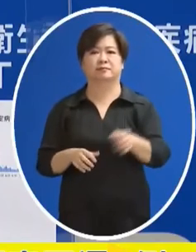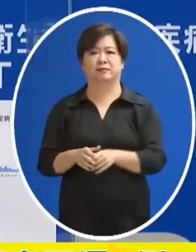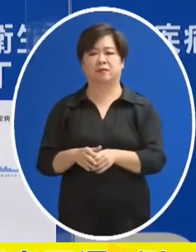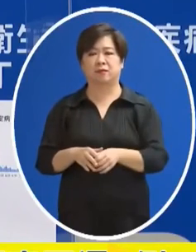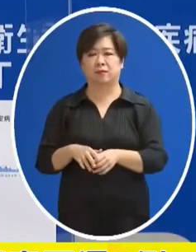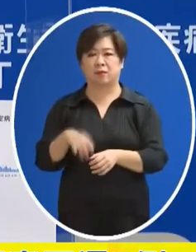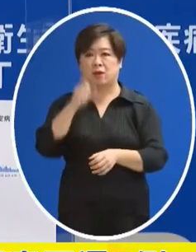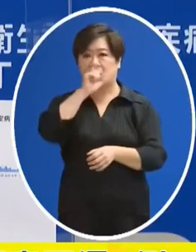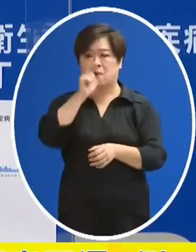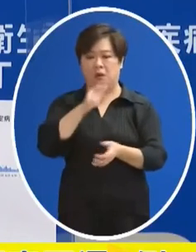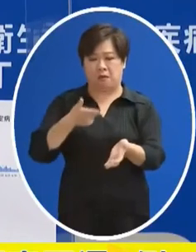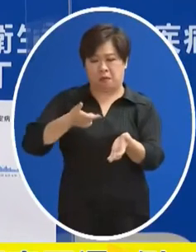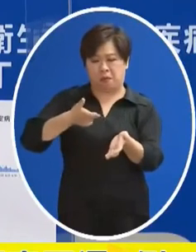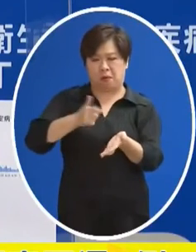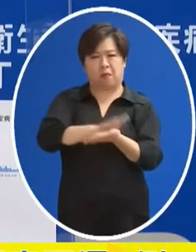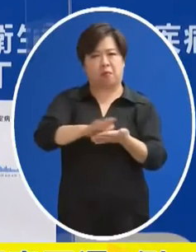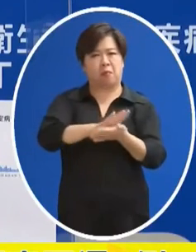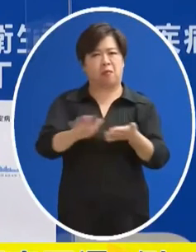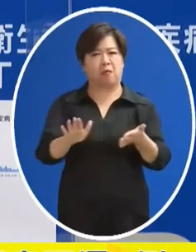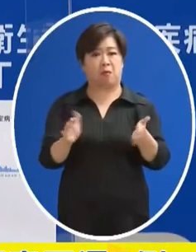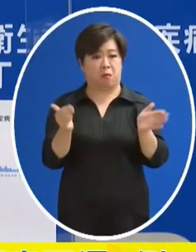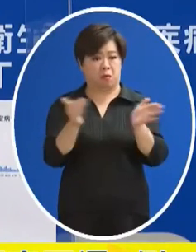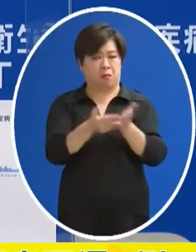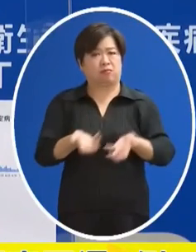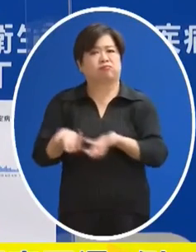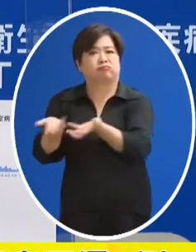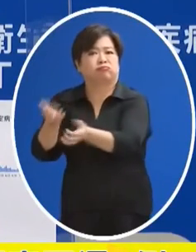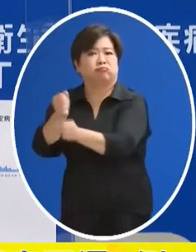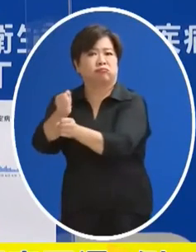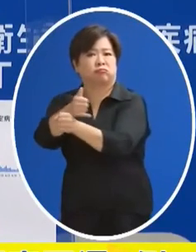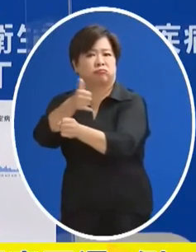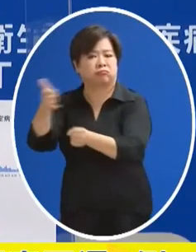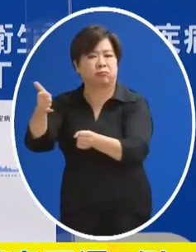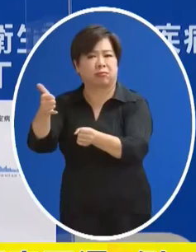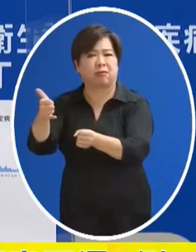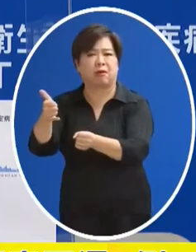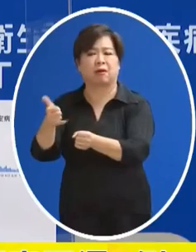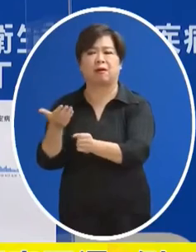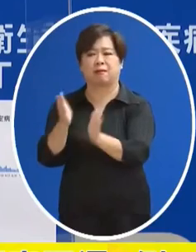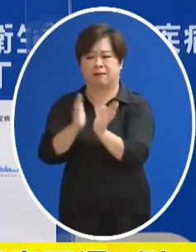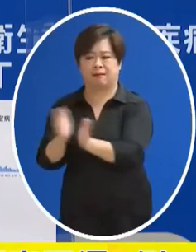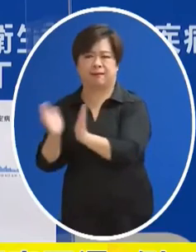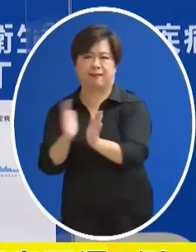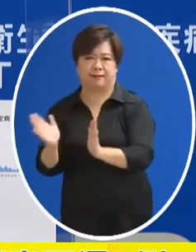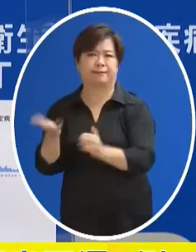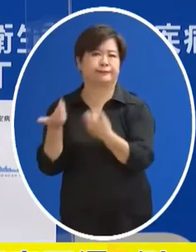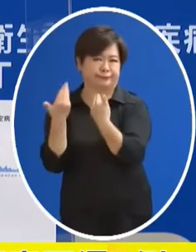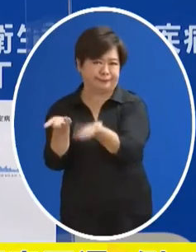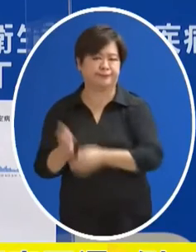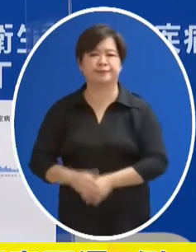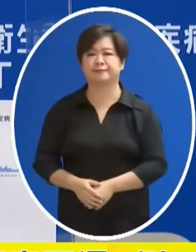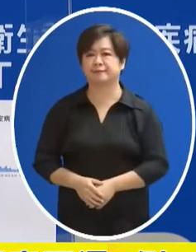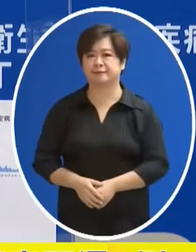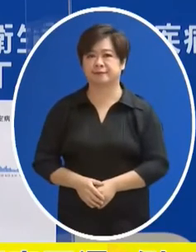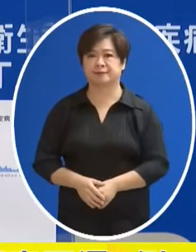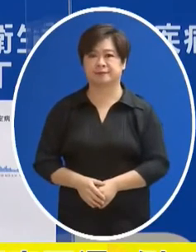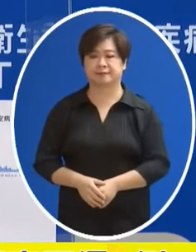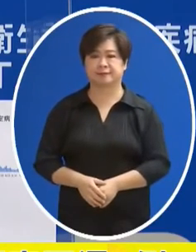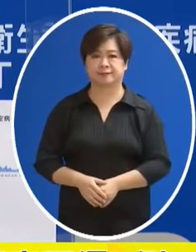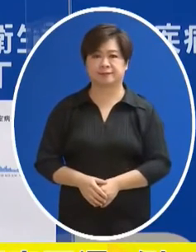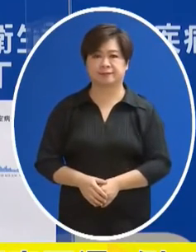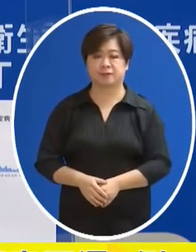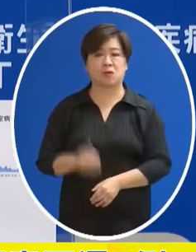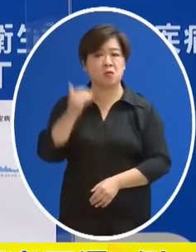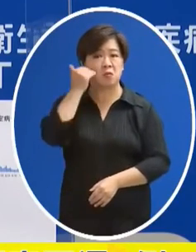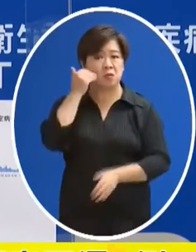出来再交给相关的检疫人员，那检疫人员就收下来。那这里面就不是直接